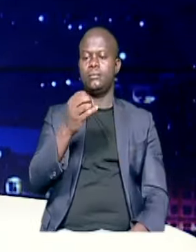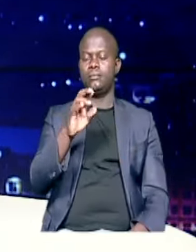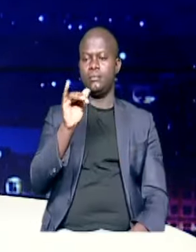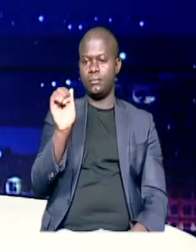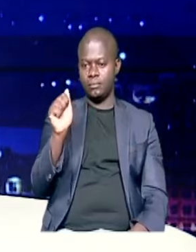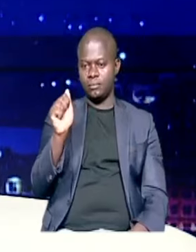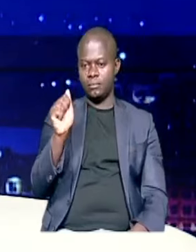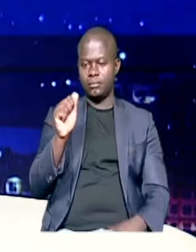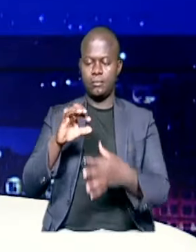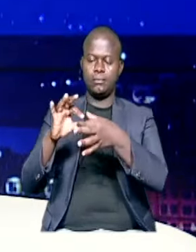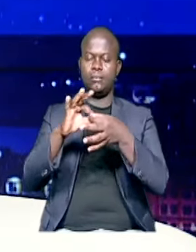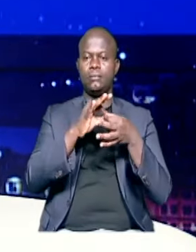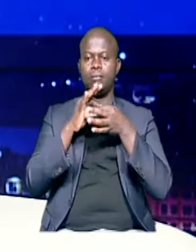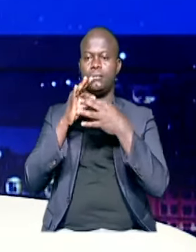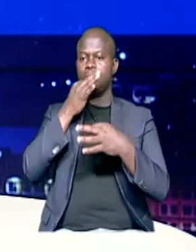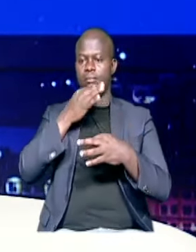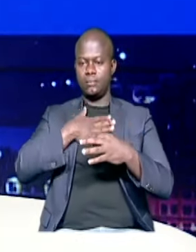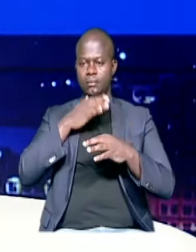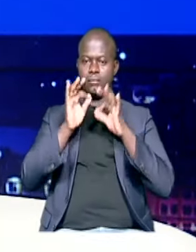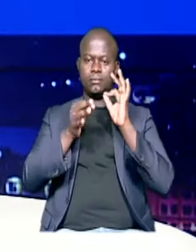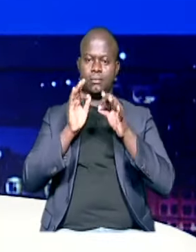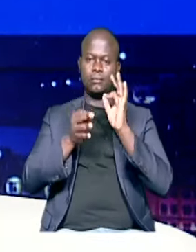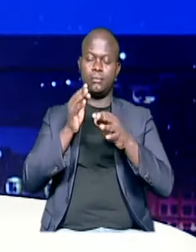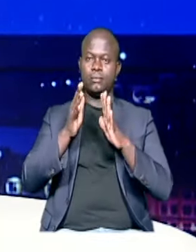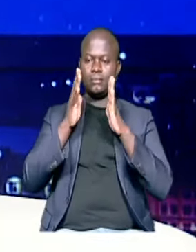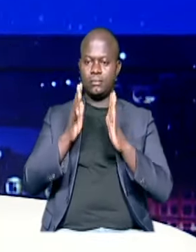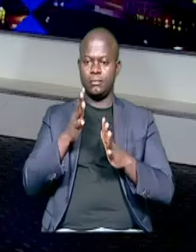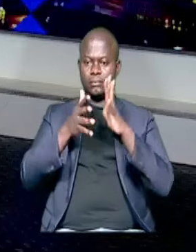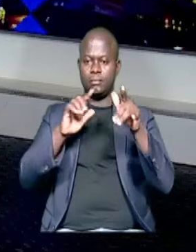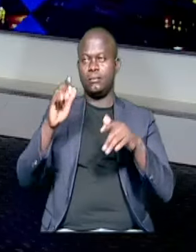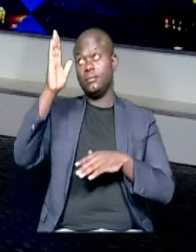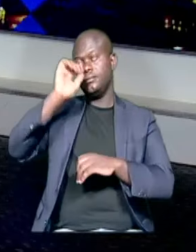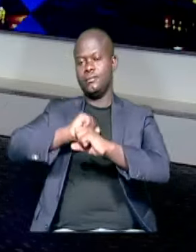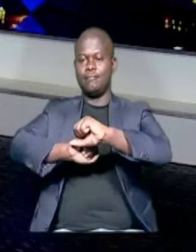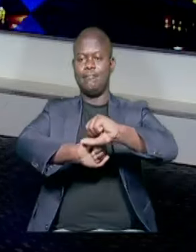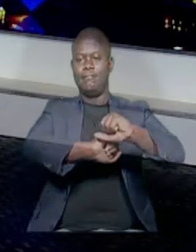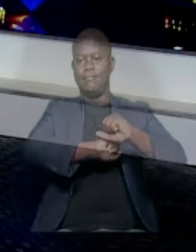Mukamabano, nafatanyije amakuru na Fideli Elisabeth Mbuto. Imana ibarinde.